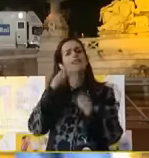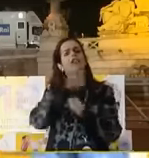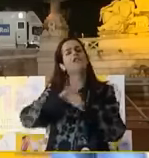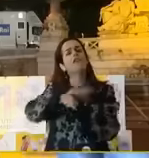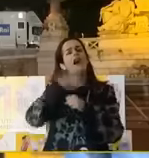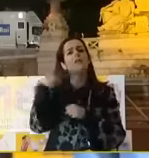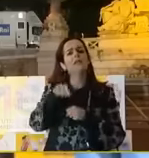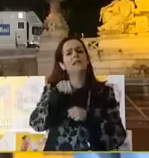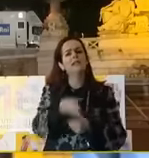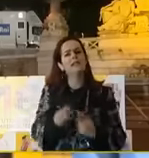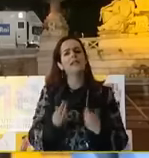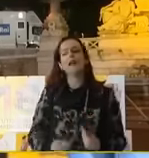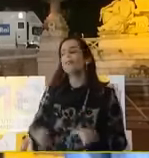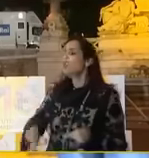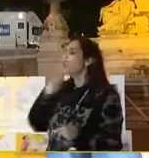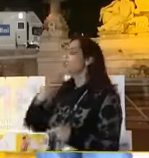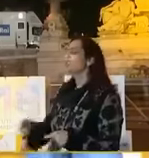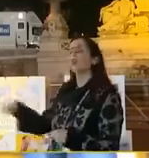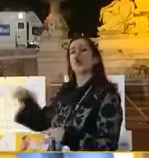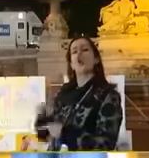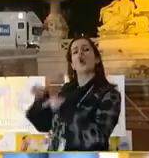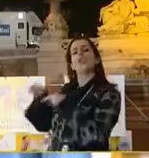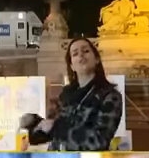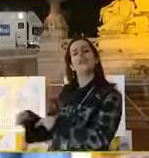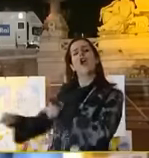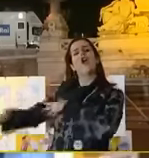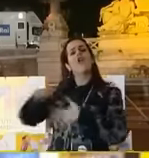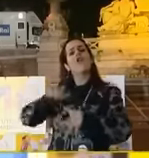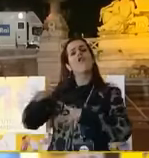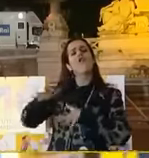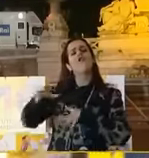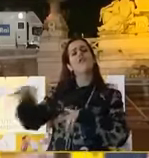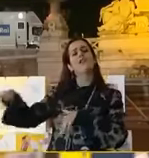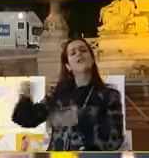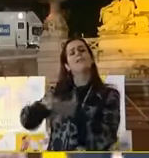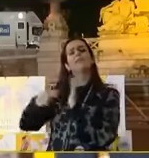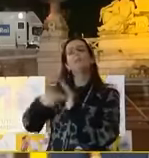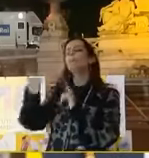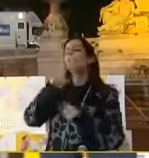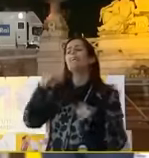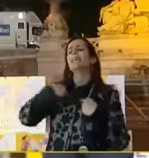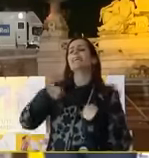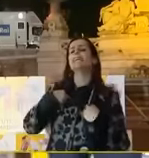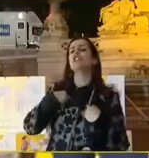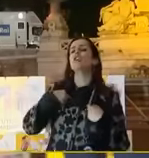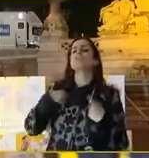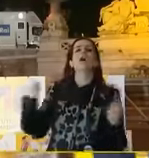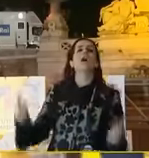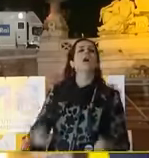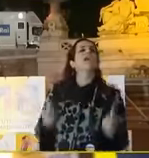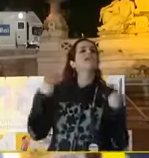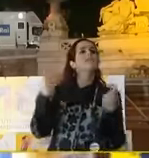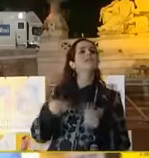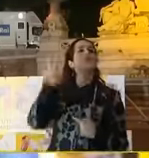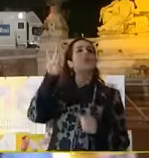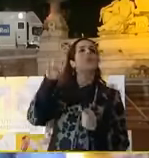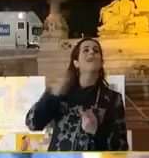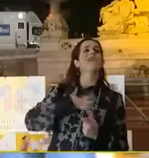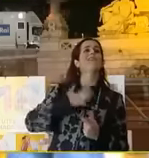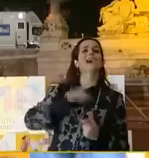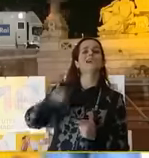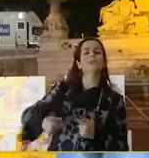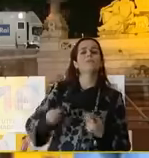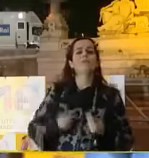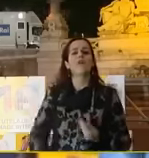detto: Lorenzin, forse il problema non è che io non c'ho niente da fare nella vita, aspetto 40 anni e poi faccio un figlio.